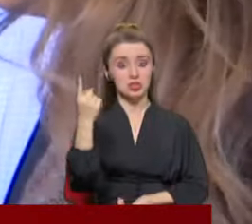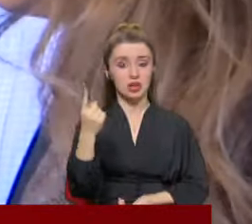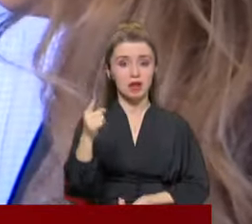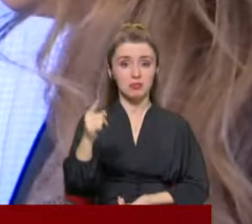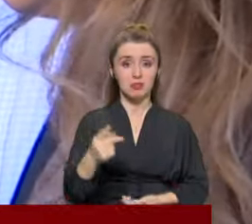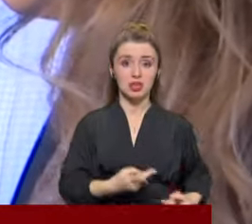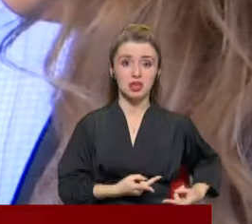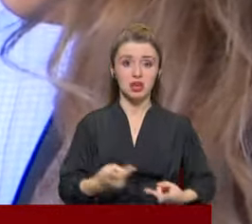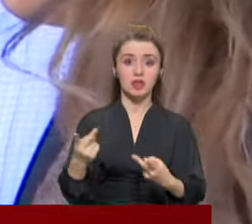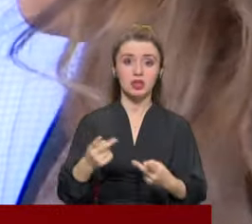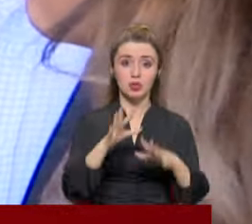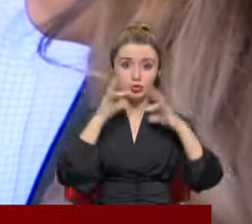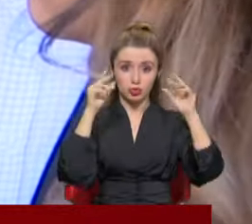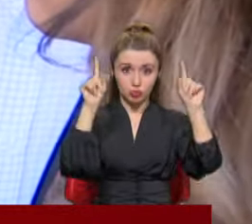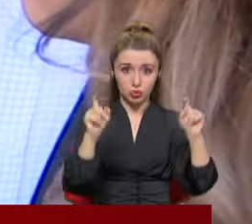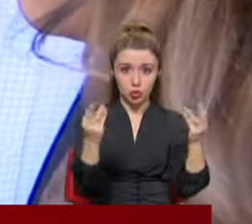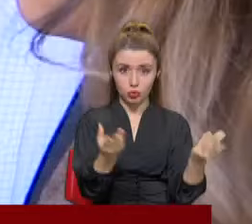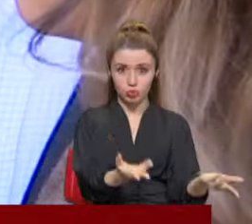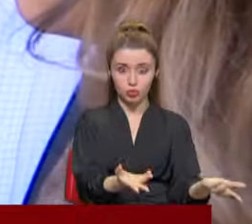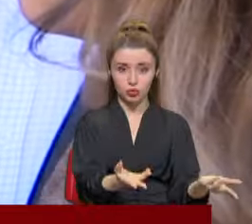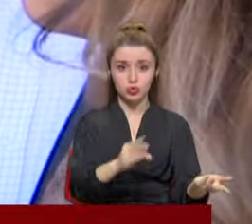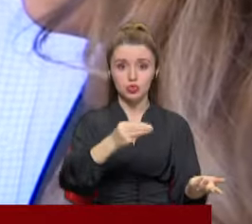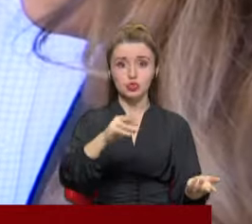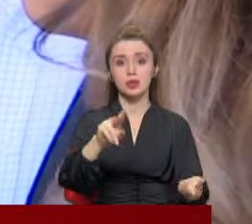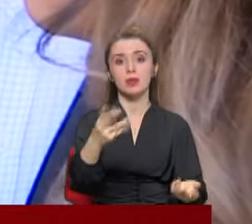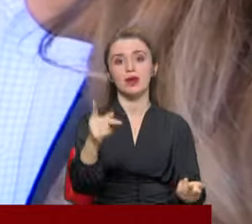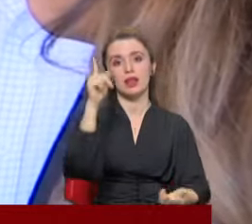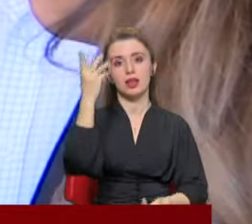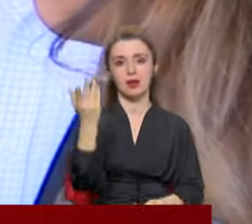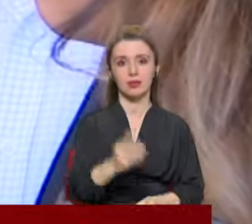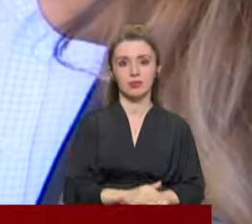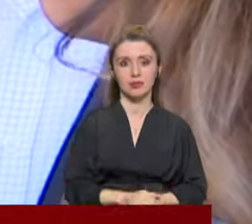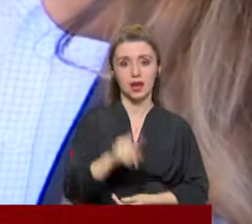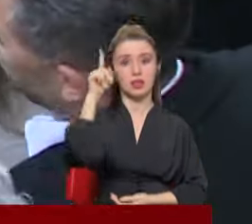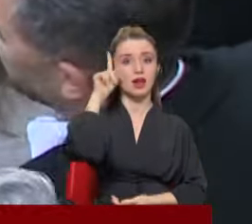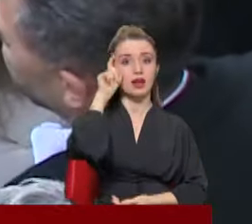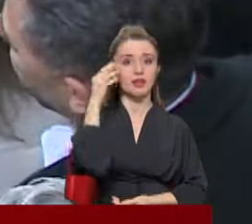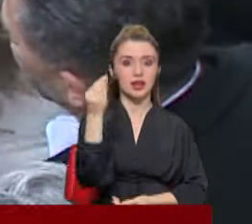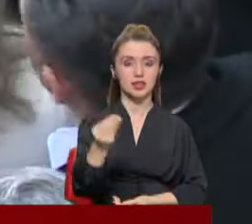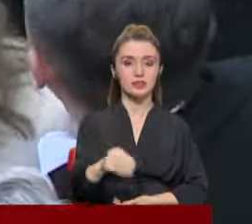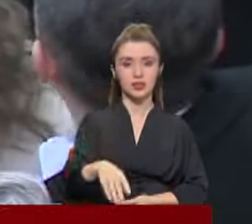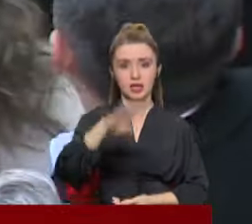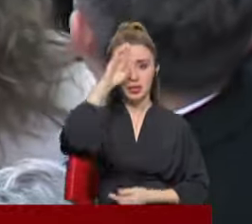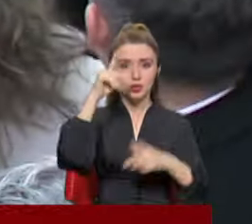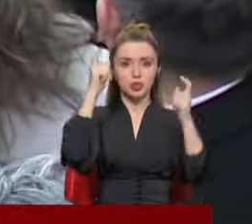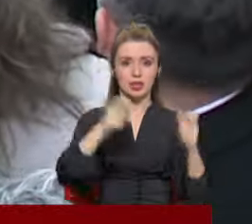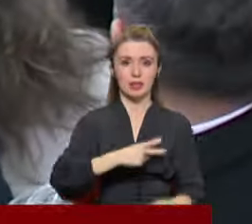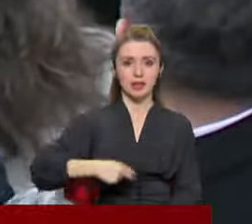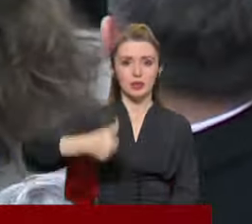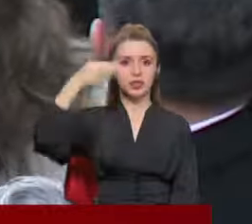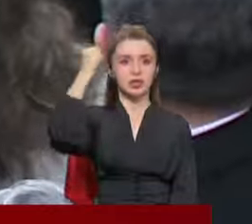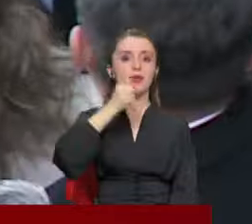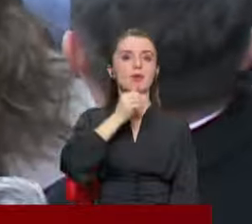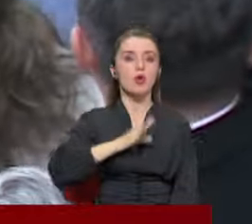ya davet edilmedi. Mutlu mu oldu yani çocuklar gibi? Allah'ım. Allah akıl versin. İstanbul Büyükşehir Belediye Başkanı